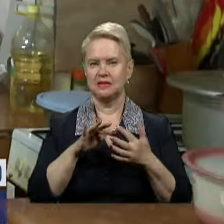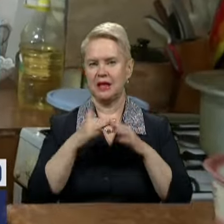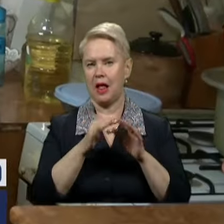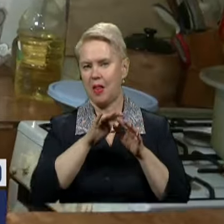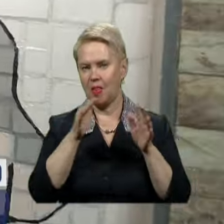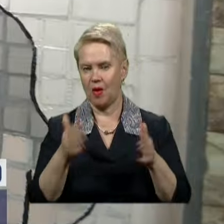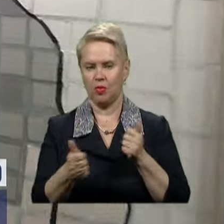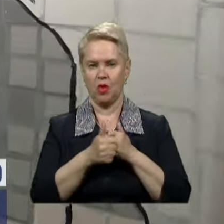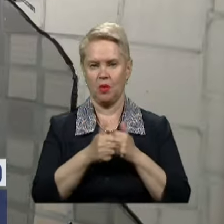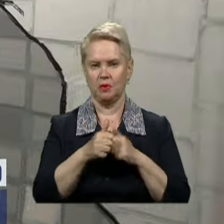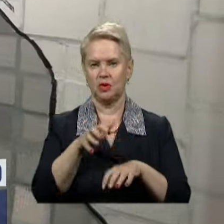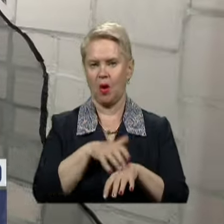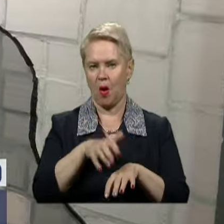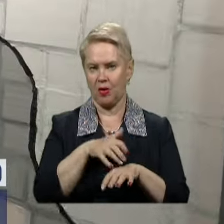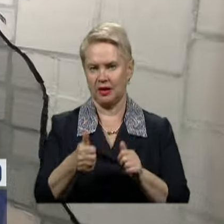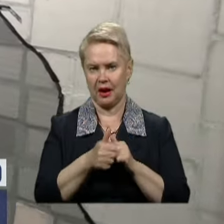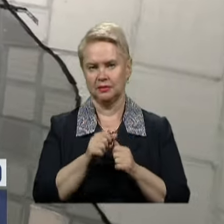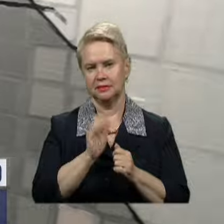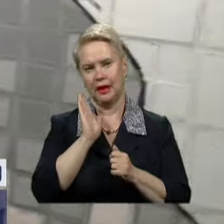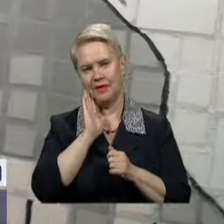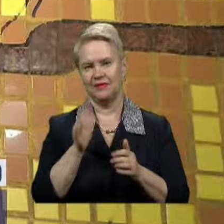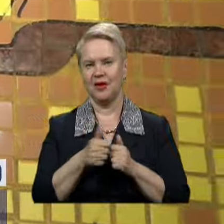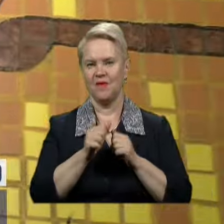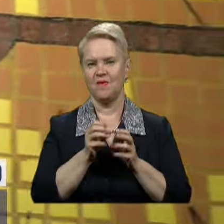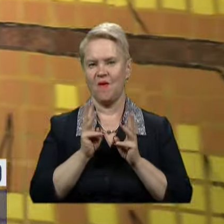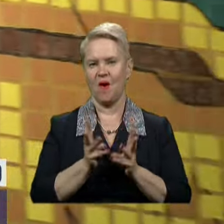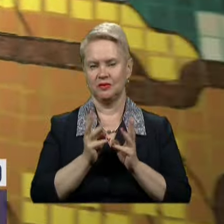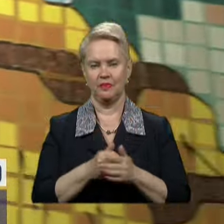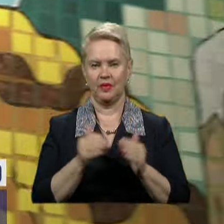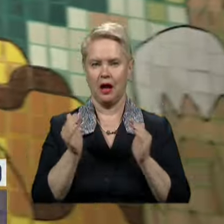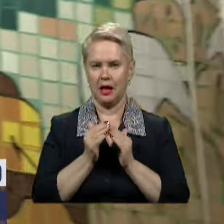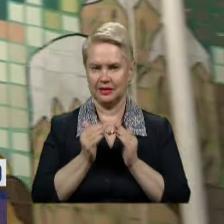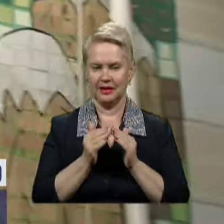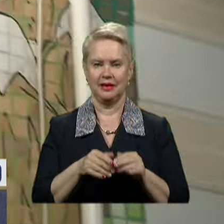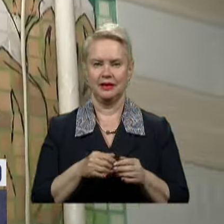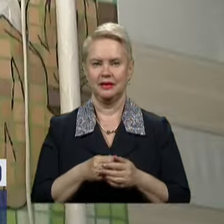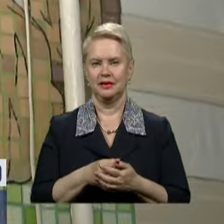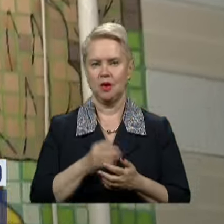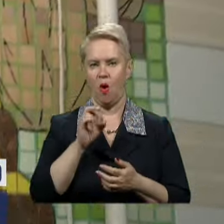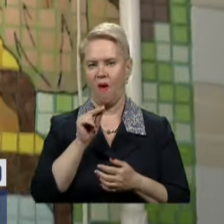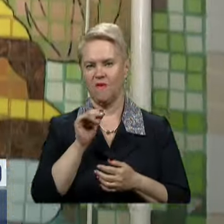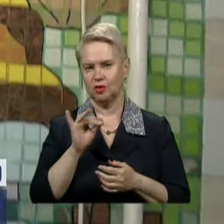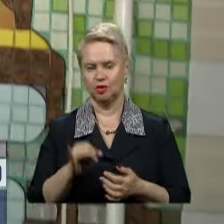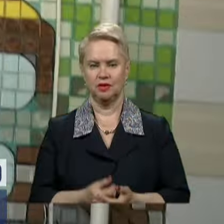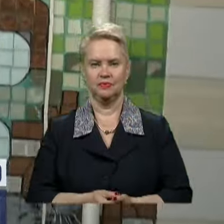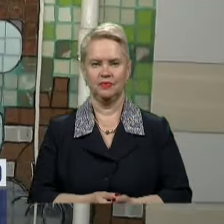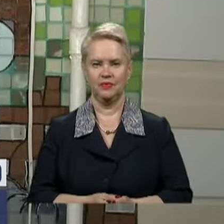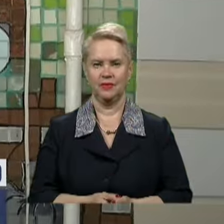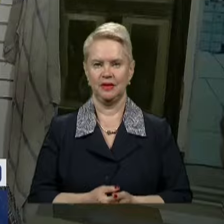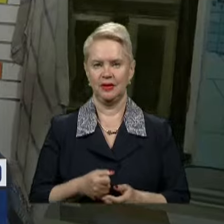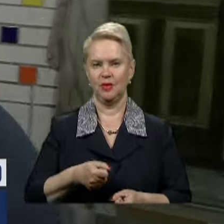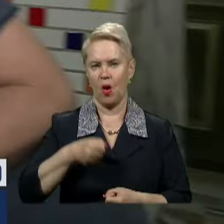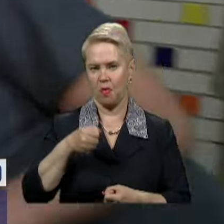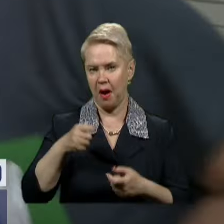а поряд домашні коти, які дрімають біля вогнища. Хатинка з овочами, з